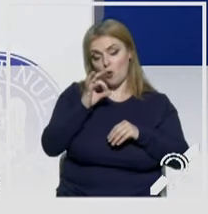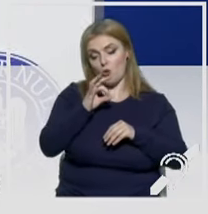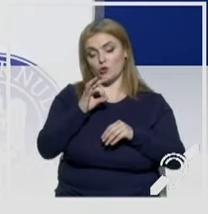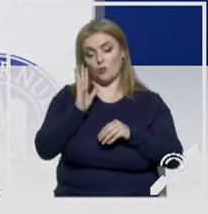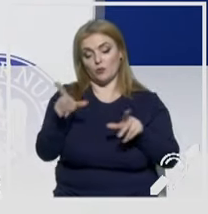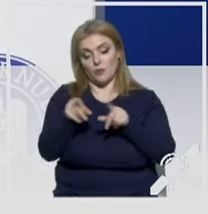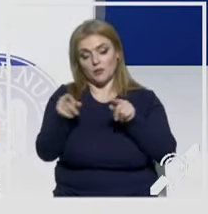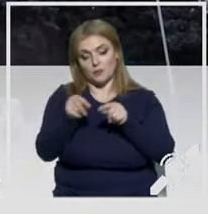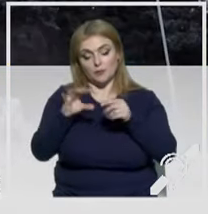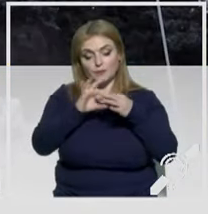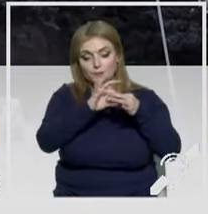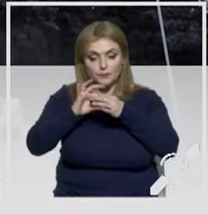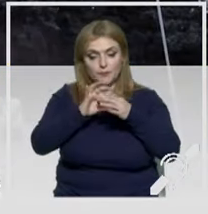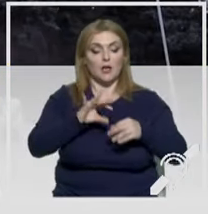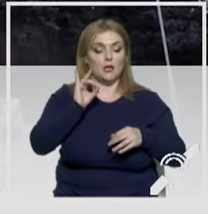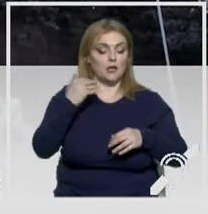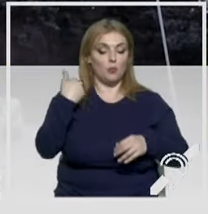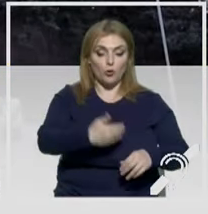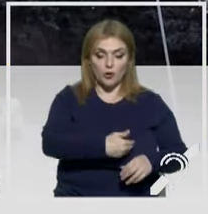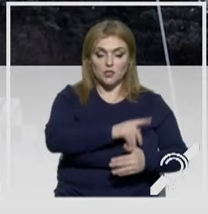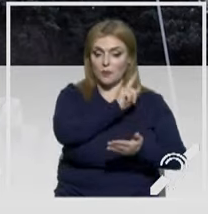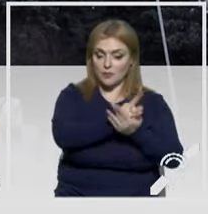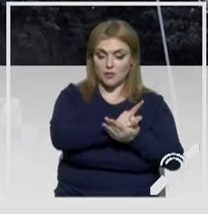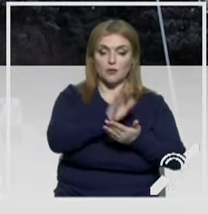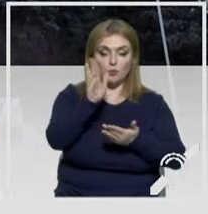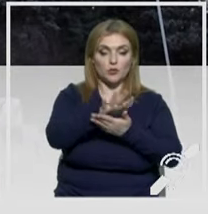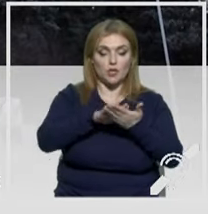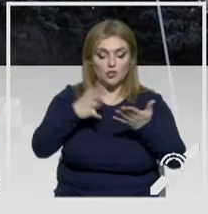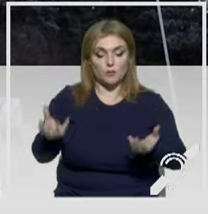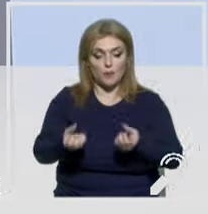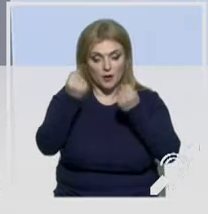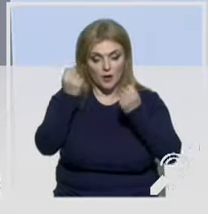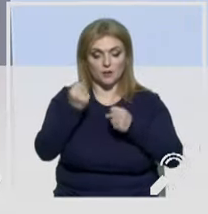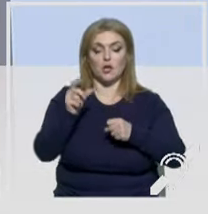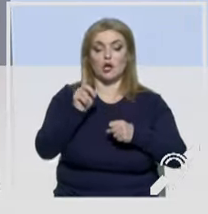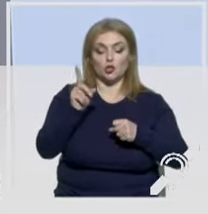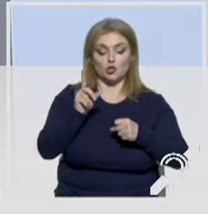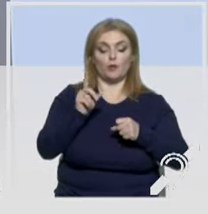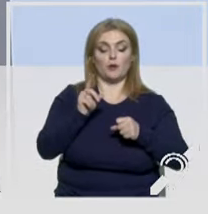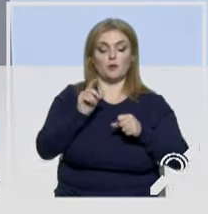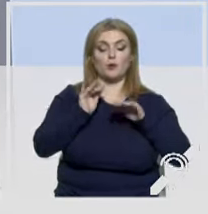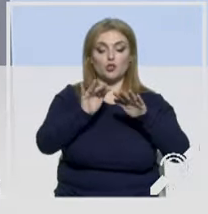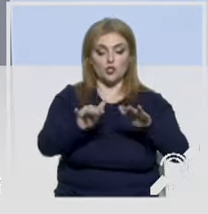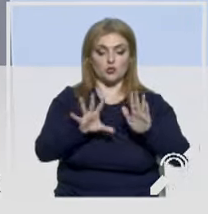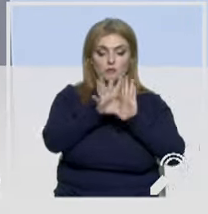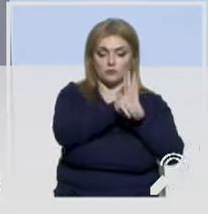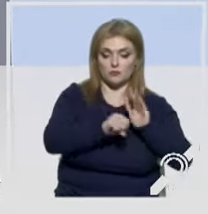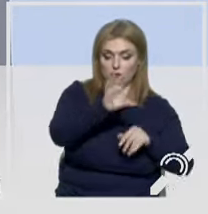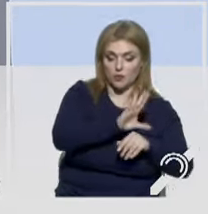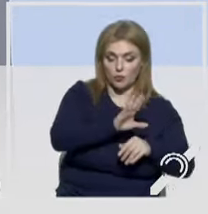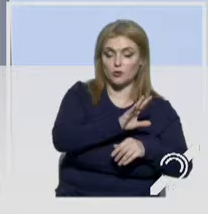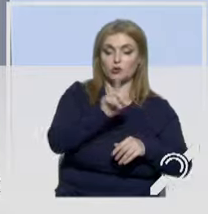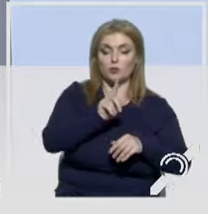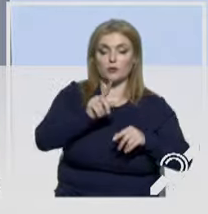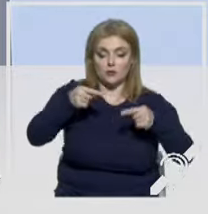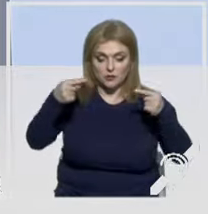coordonarea eforturilor Bucureștiului și Chișinăului, astfel încât procesul de aderare să fie sustenabil și durabil. Un alt subiect abordat ține